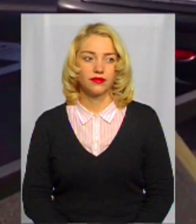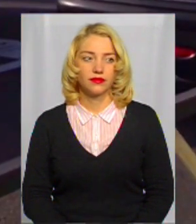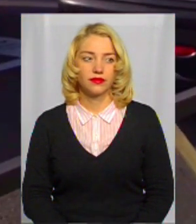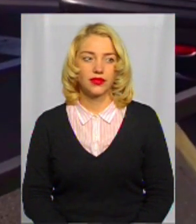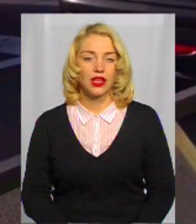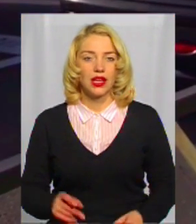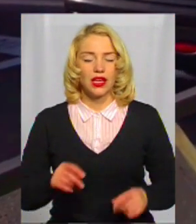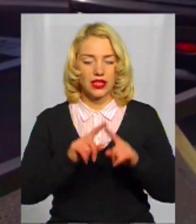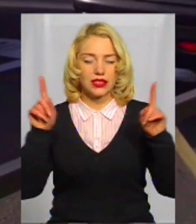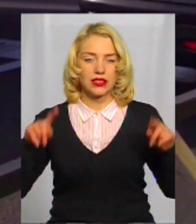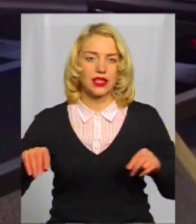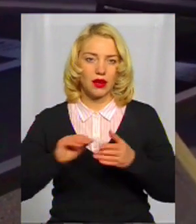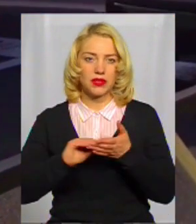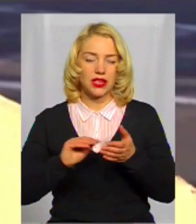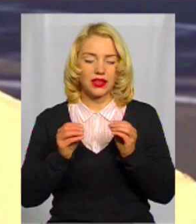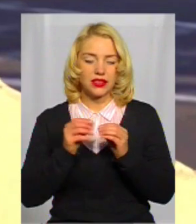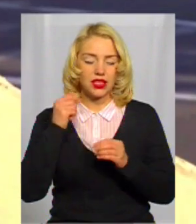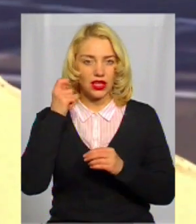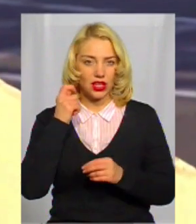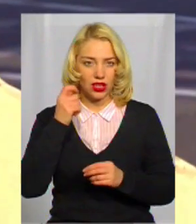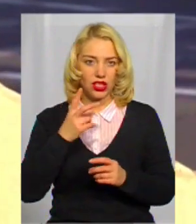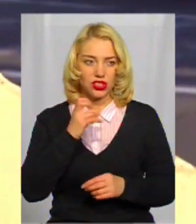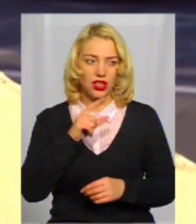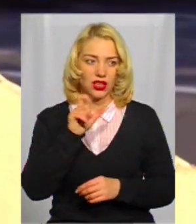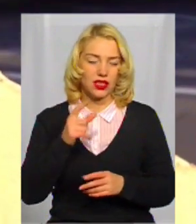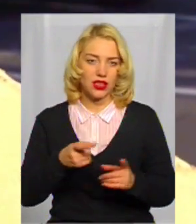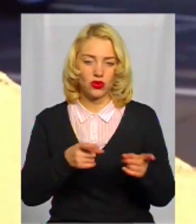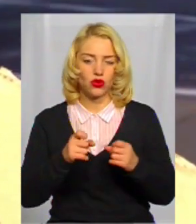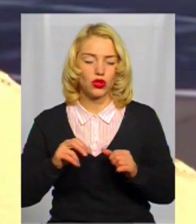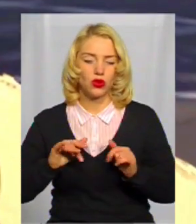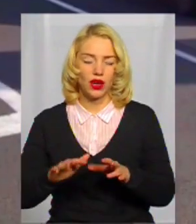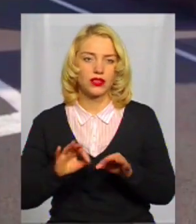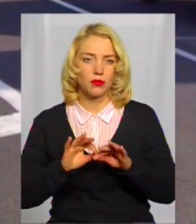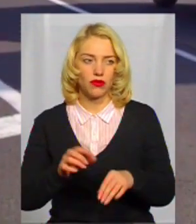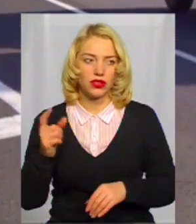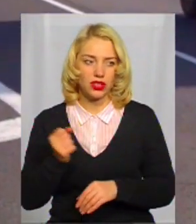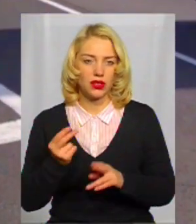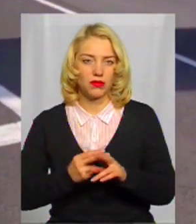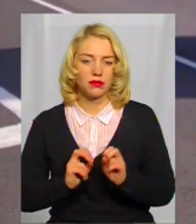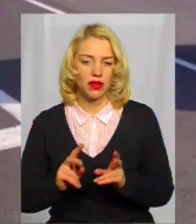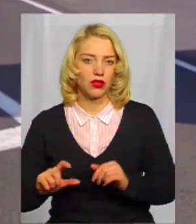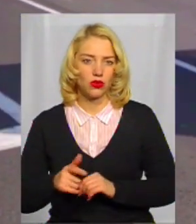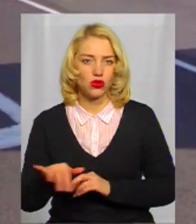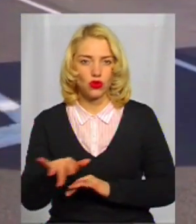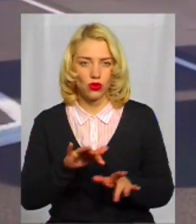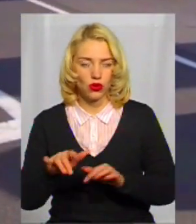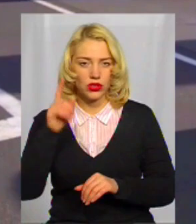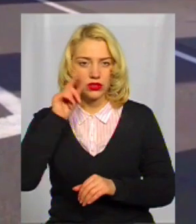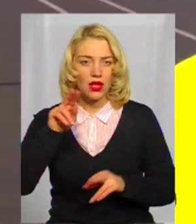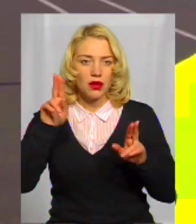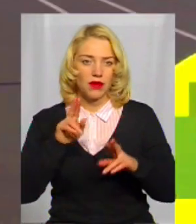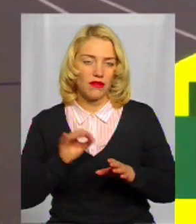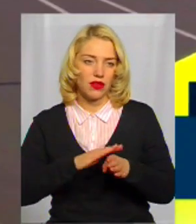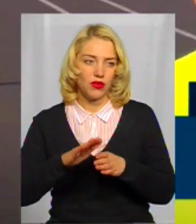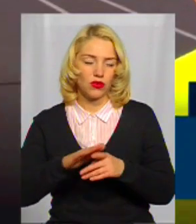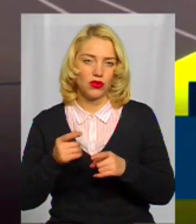Із написом на плакаті 10-річний Назар Ковпак долучився до акції з проведення тижня безпеки дорожнього руху. Каже, сам правила знає та дотримується